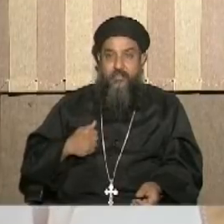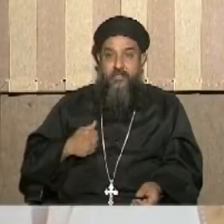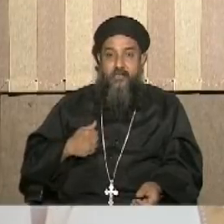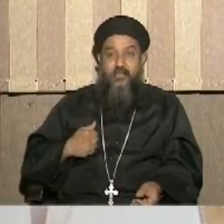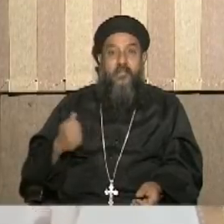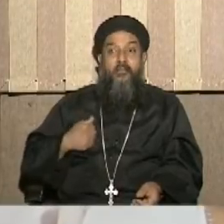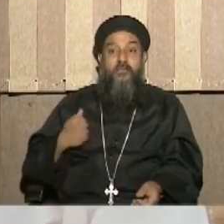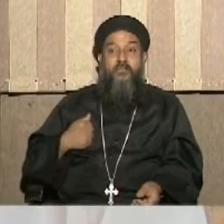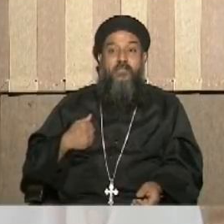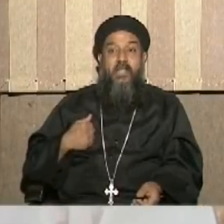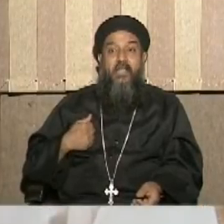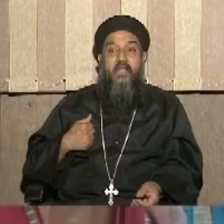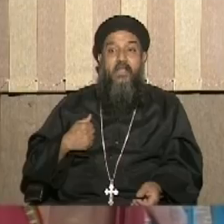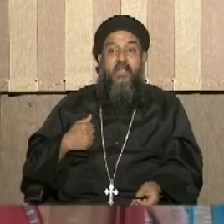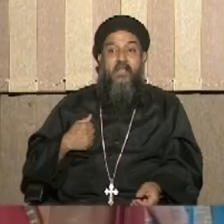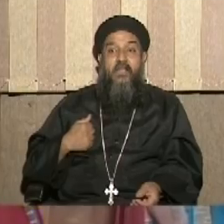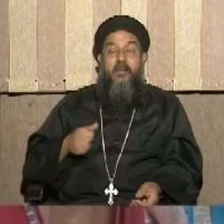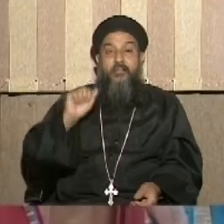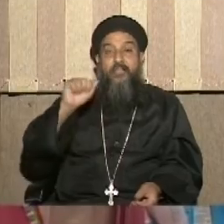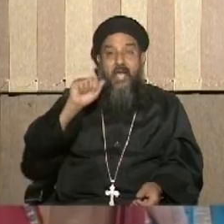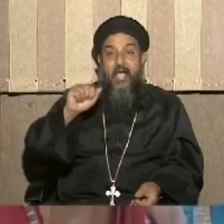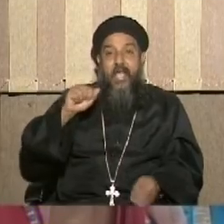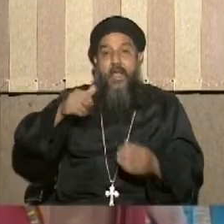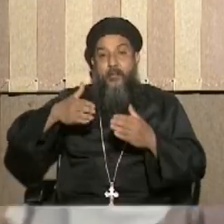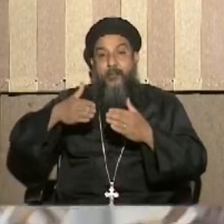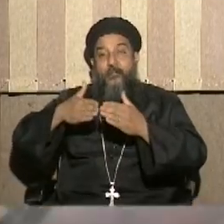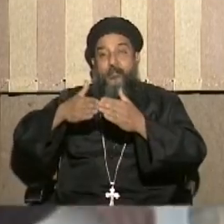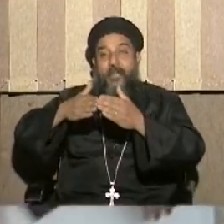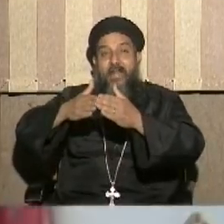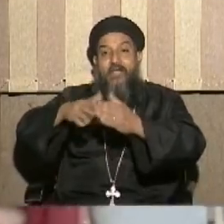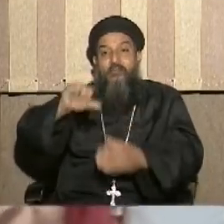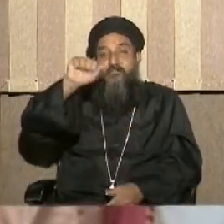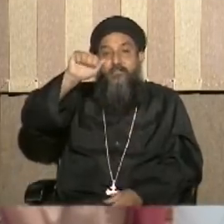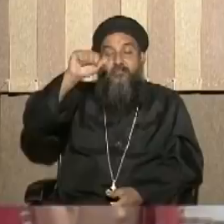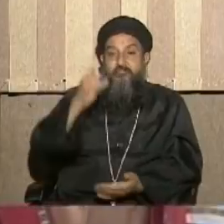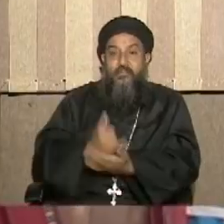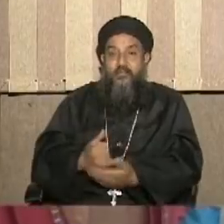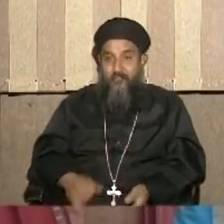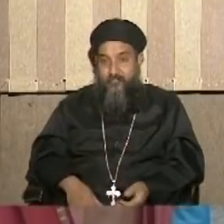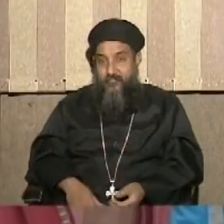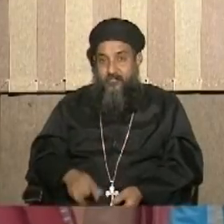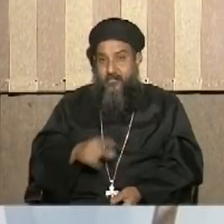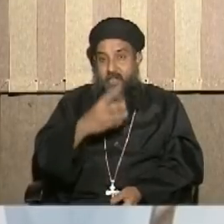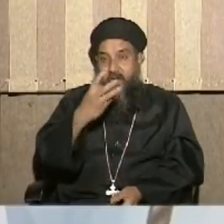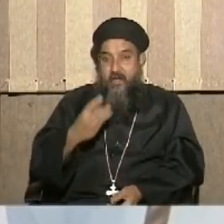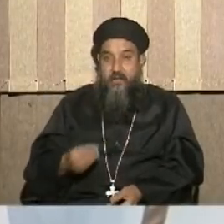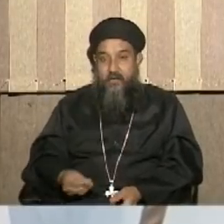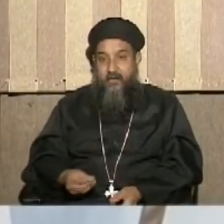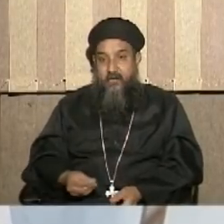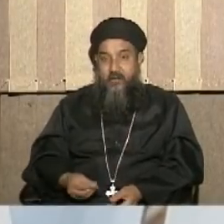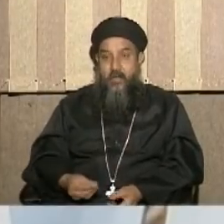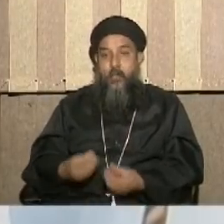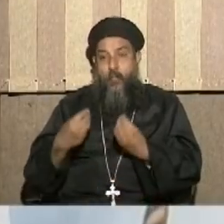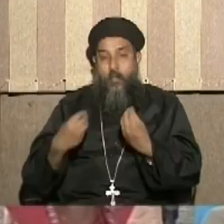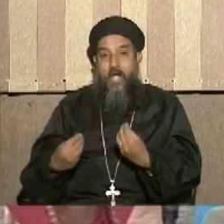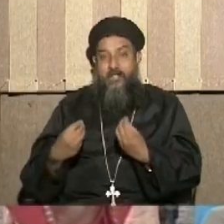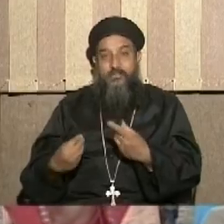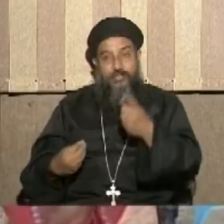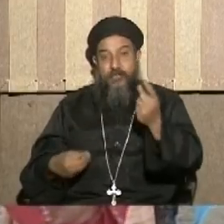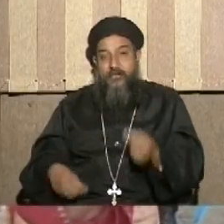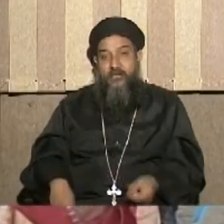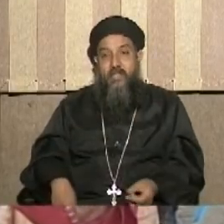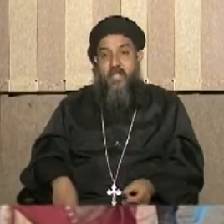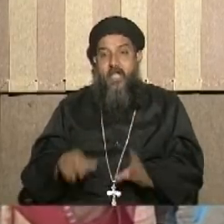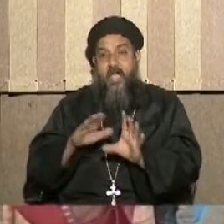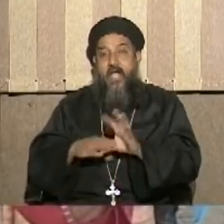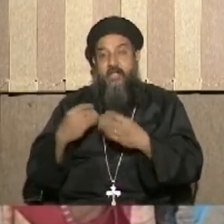بتاعنا ده سيدنا مينا صاحب المركب. ايوه، وفين مينا ده؟ قاعد بيستريح قبل ما نصلح الشراع.